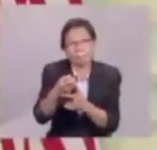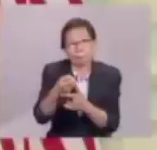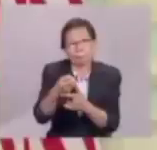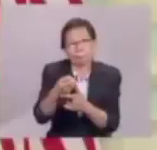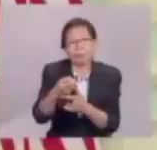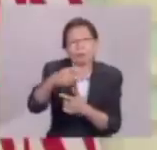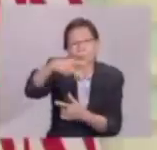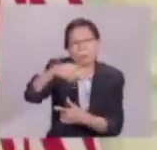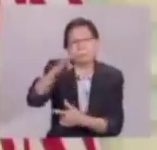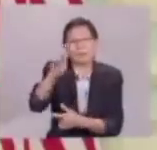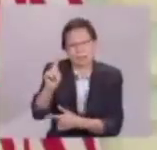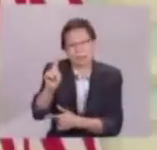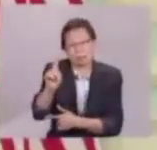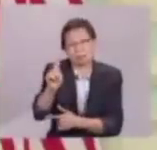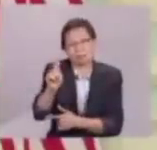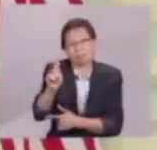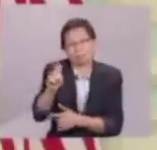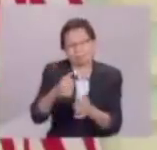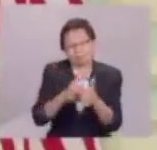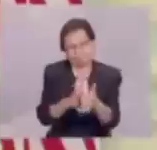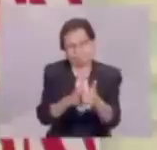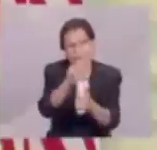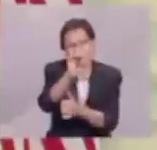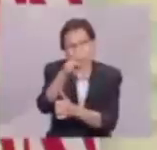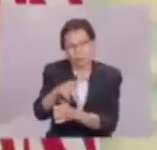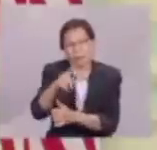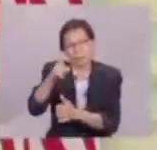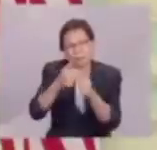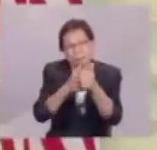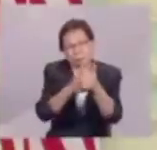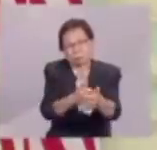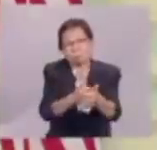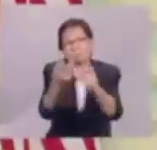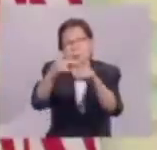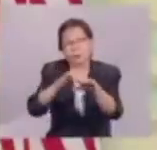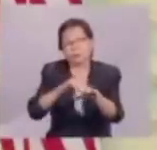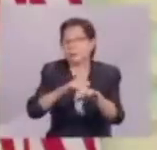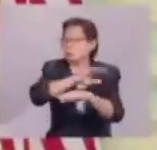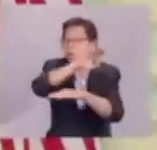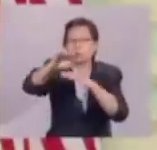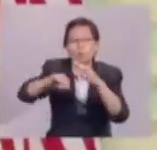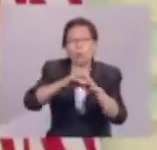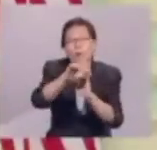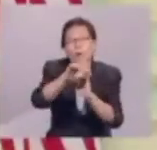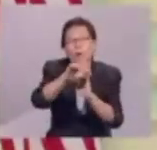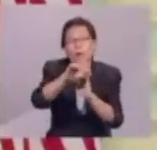ataupun PBT, pihak berkuasa tempatan. Jadi mereka juga mesti patuh kepada setiap SOP ini. Jadi